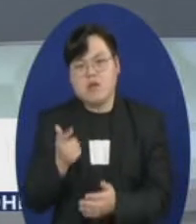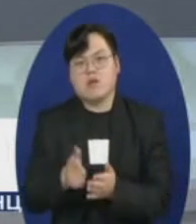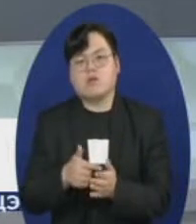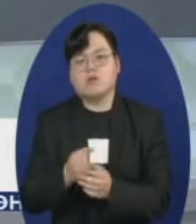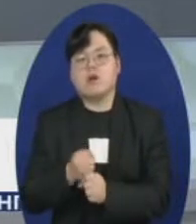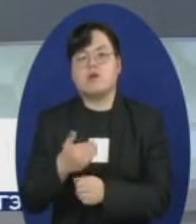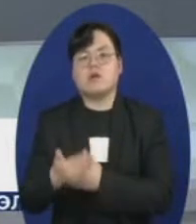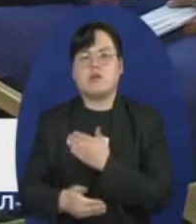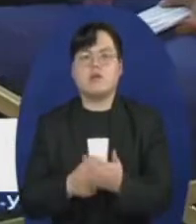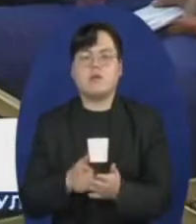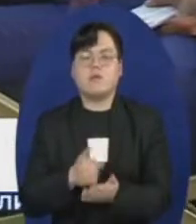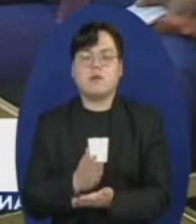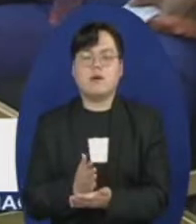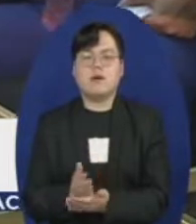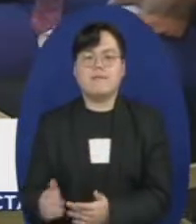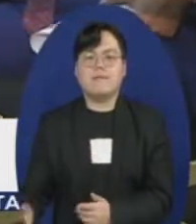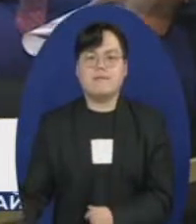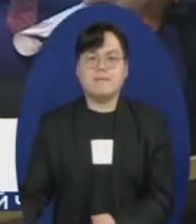ерөнхийлөгч онцолсон байна.